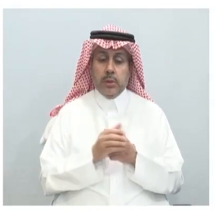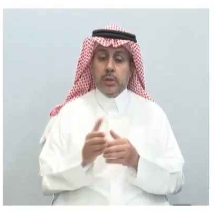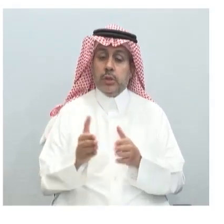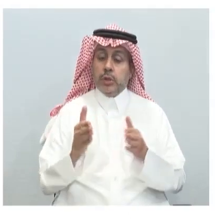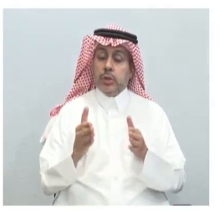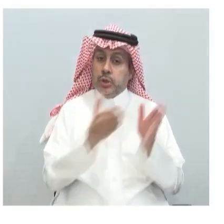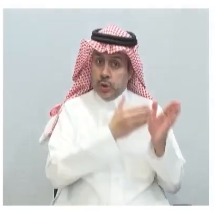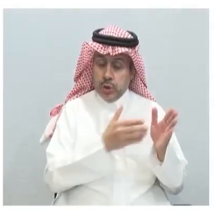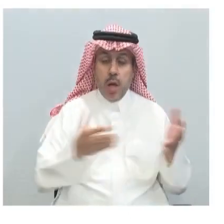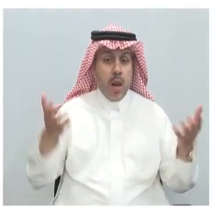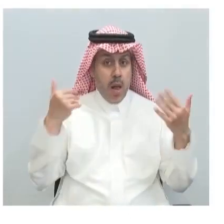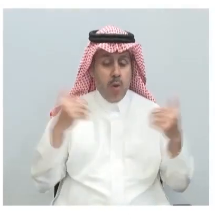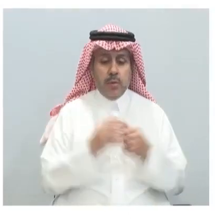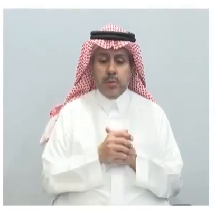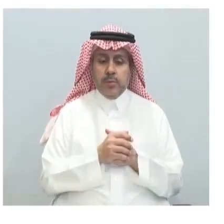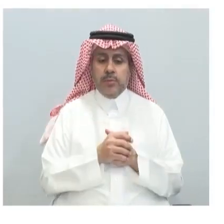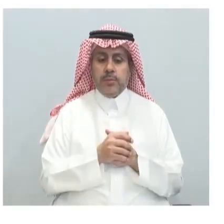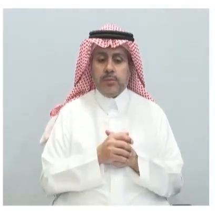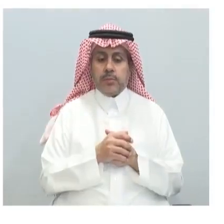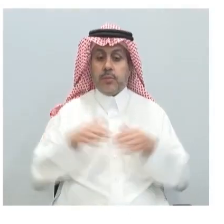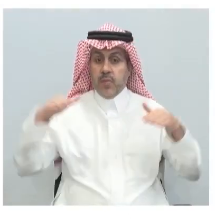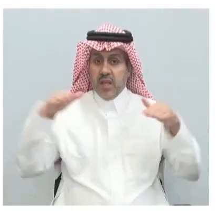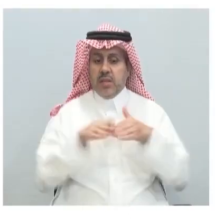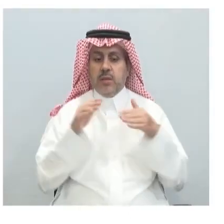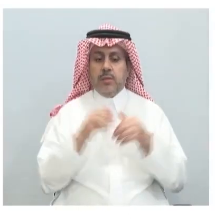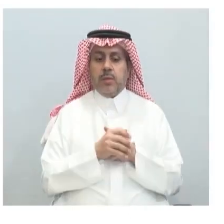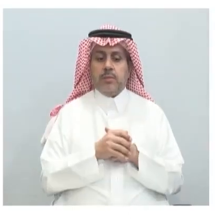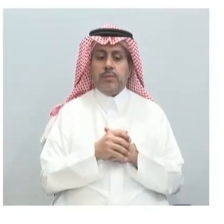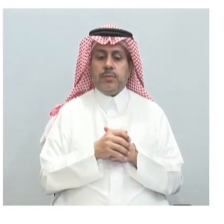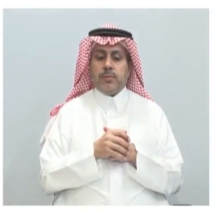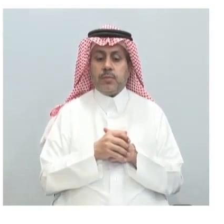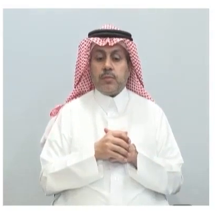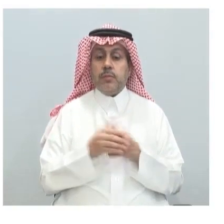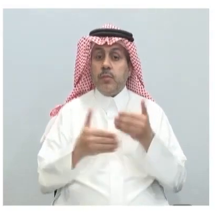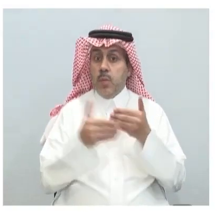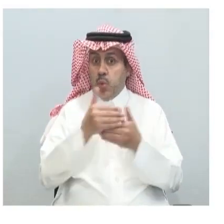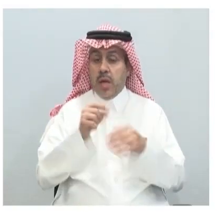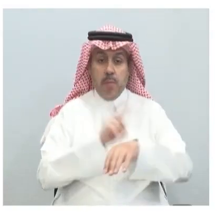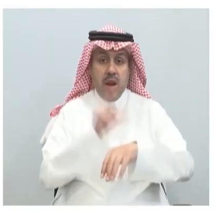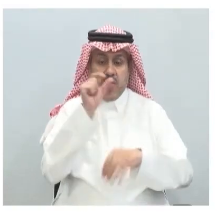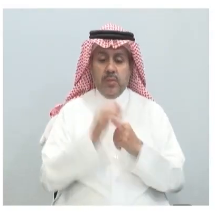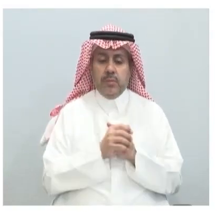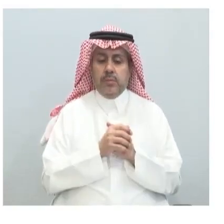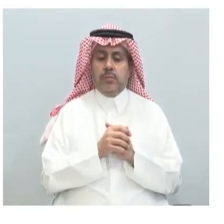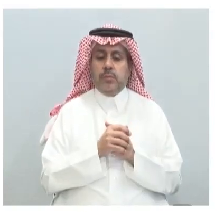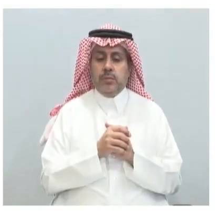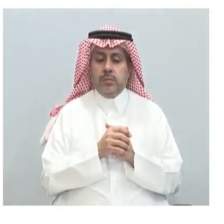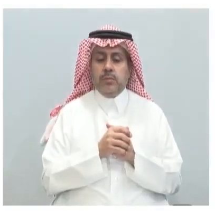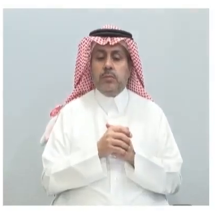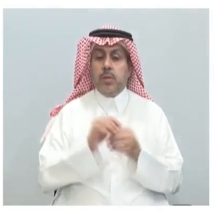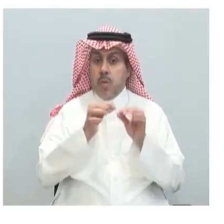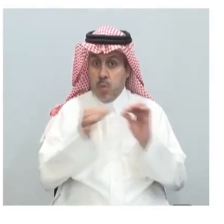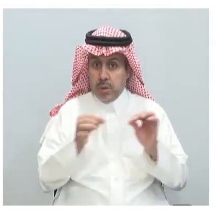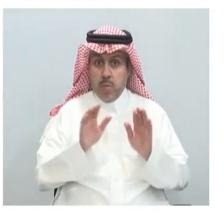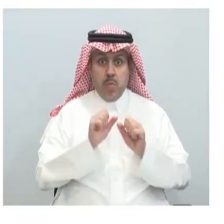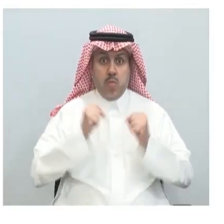باتجاه الاكسجين حدث تصادم هنا المركب اللحظي الذي نسميه المعقد